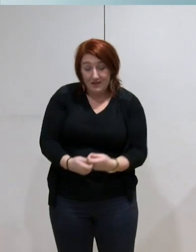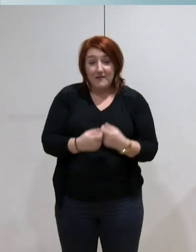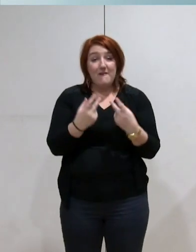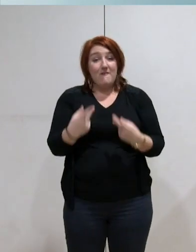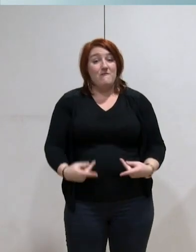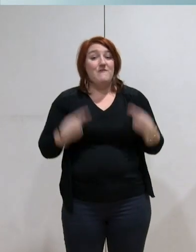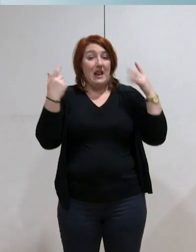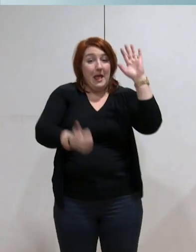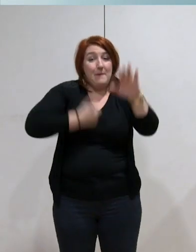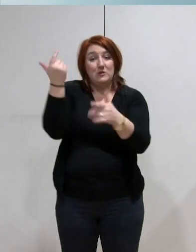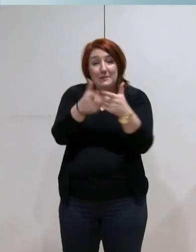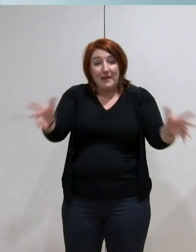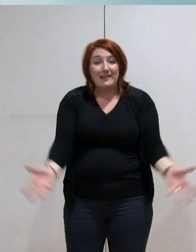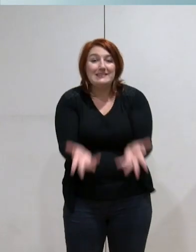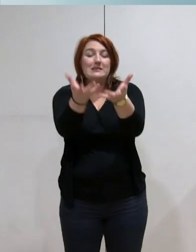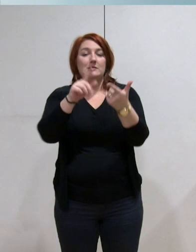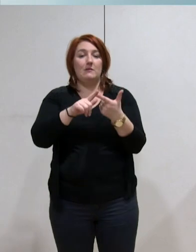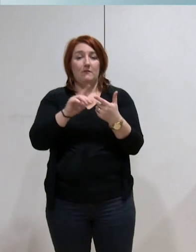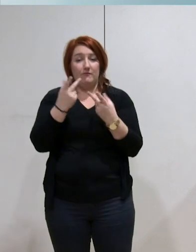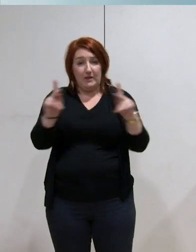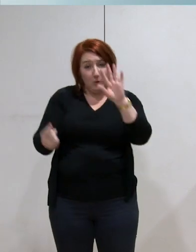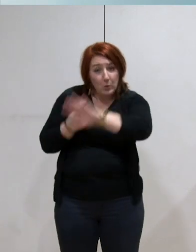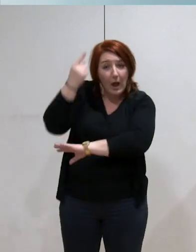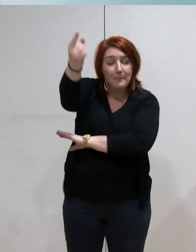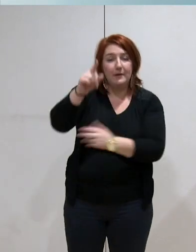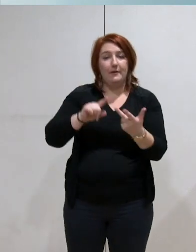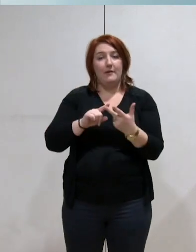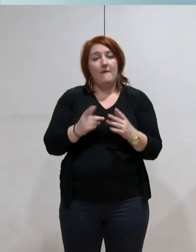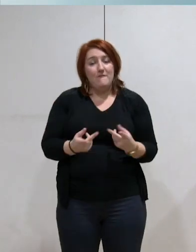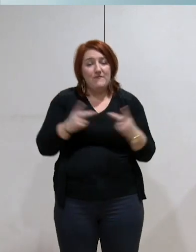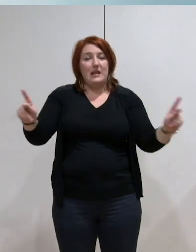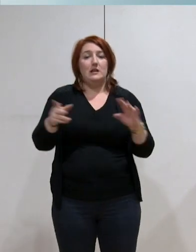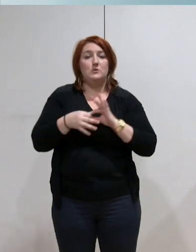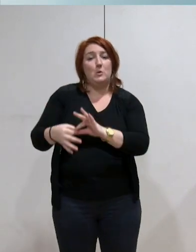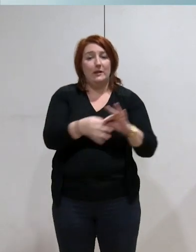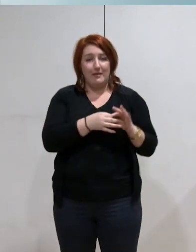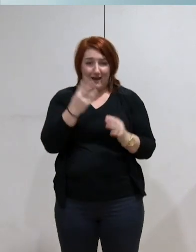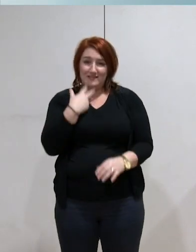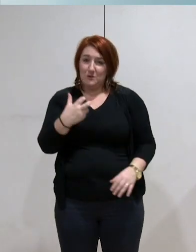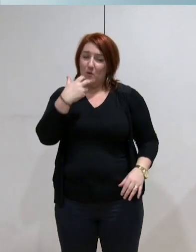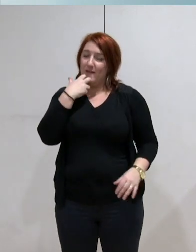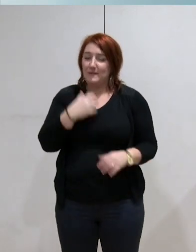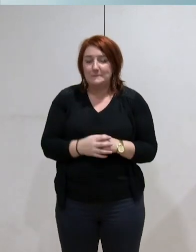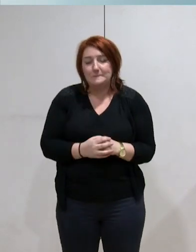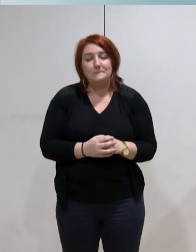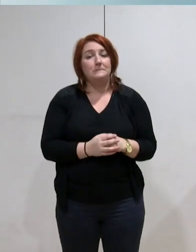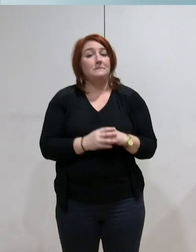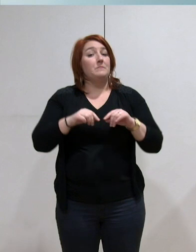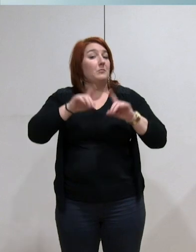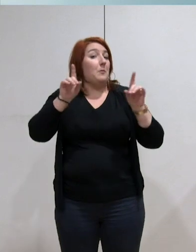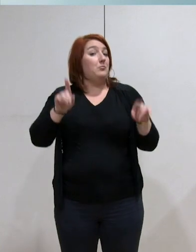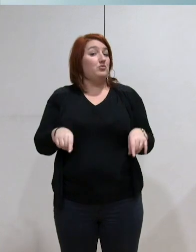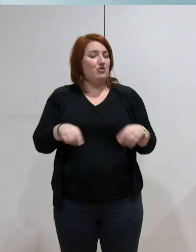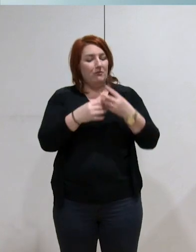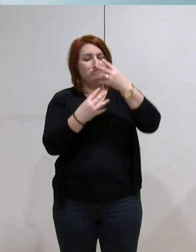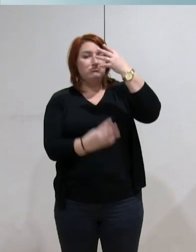durable et la ville solidaire et citoyenne ce budget donc qui est main dans la